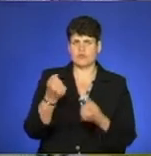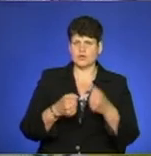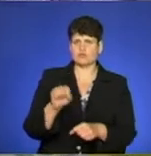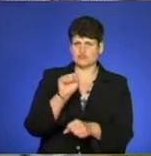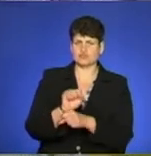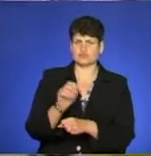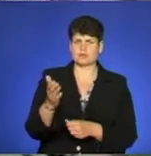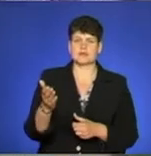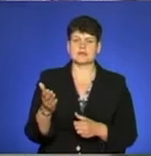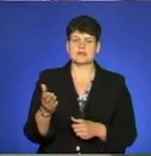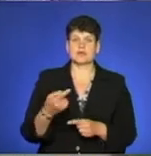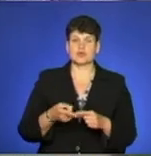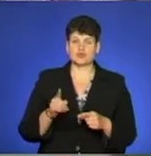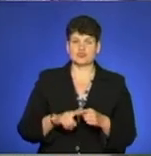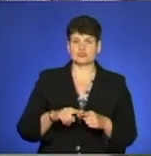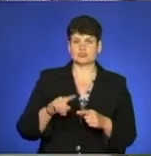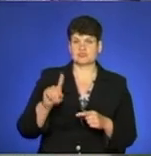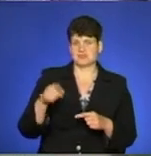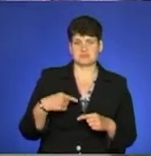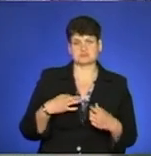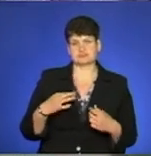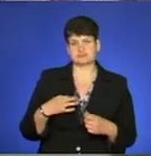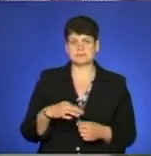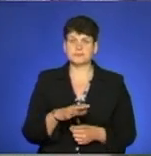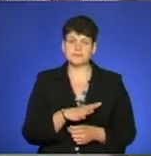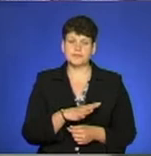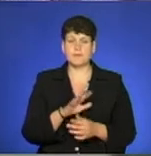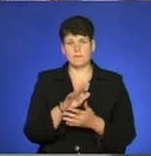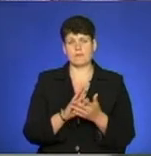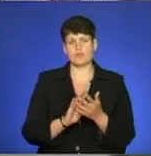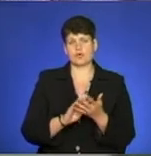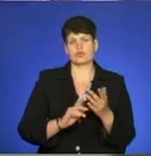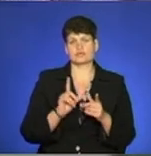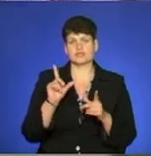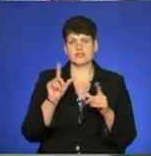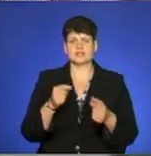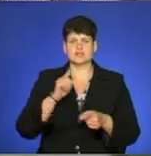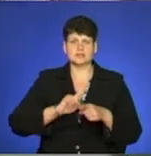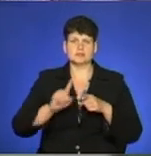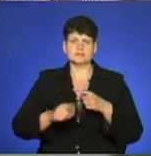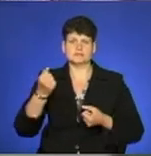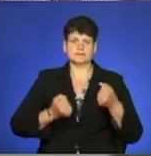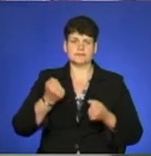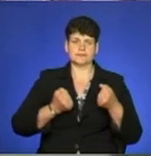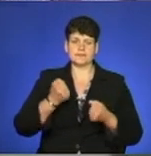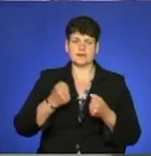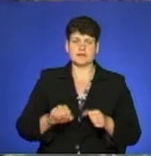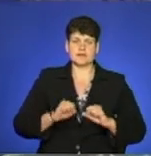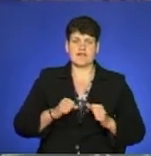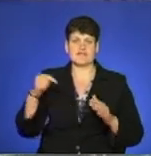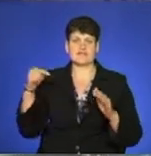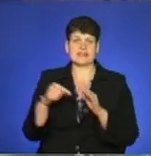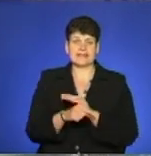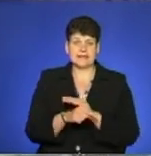зупинився. Дану вимогу водій ігнорував. Продовжував рух, збільшував швидкість, намагався втікти